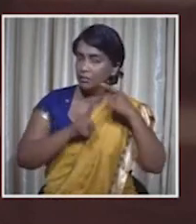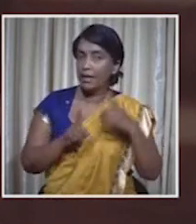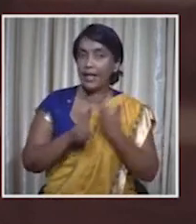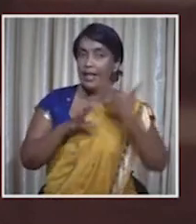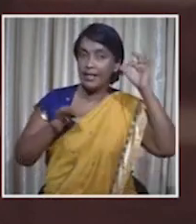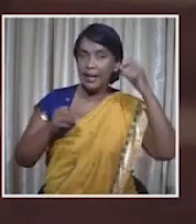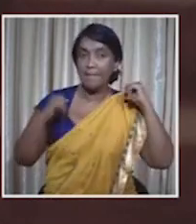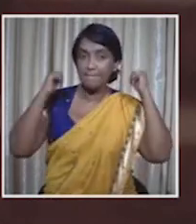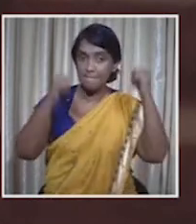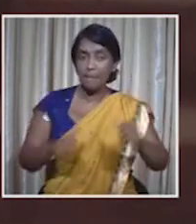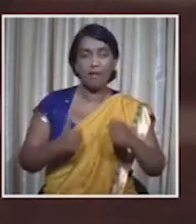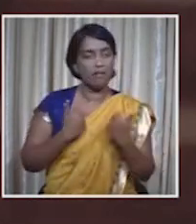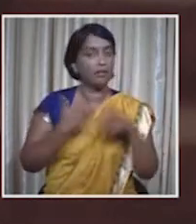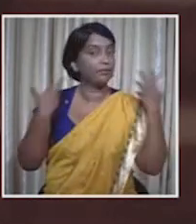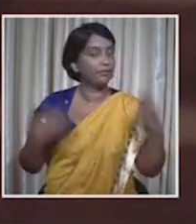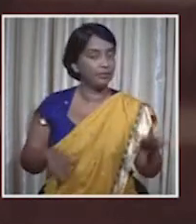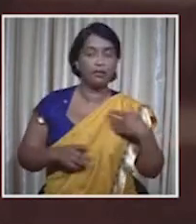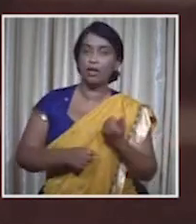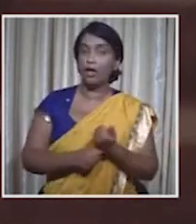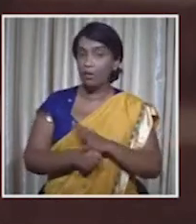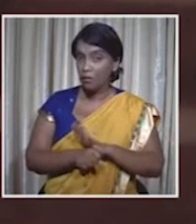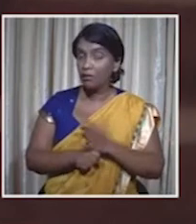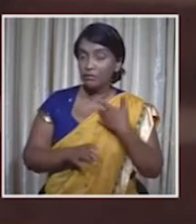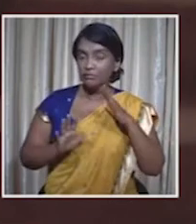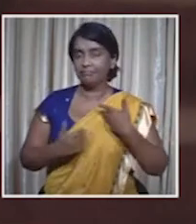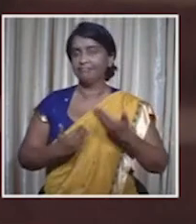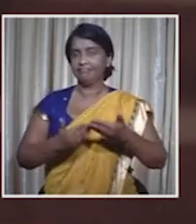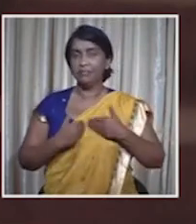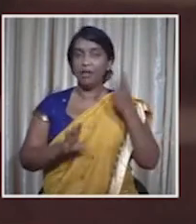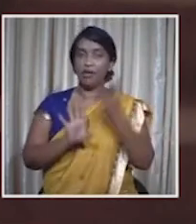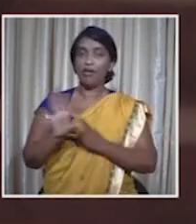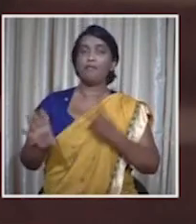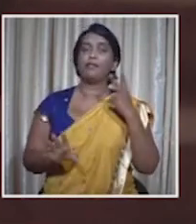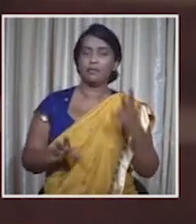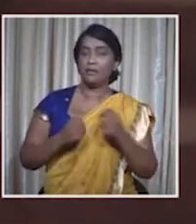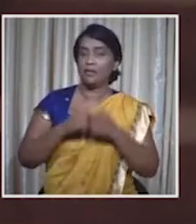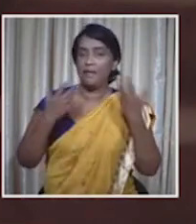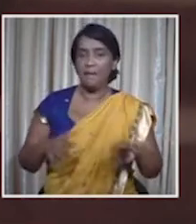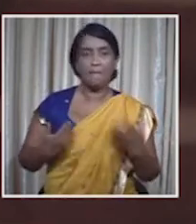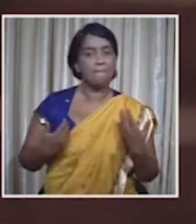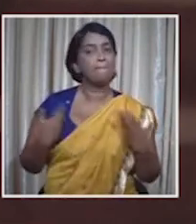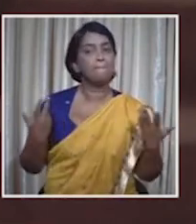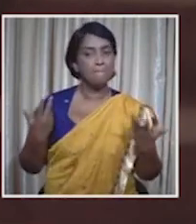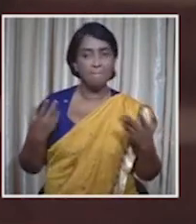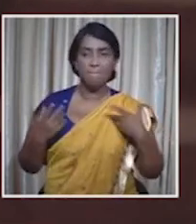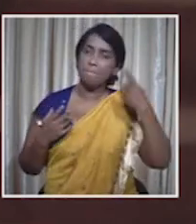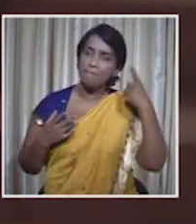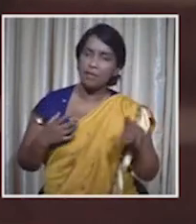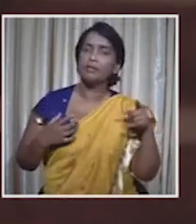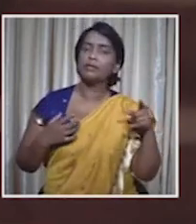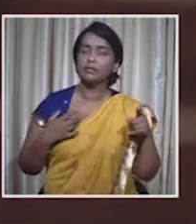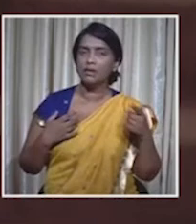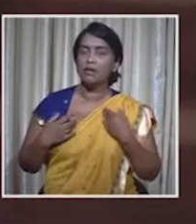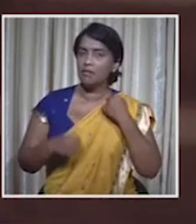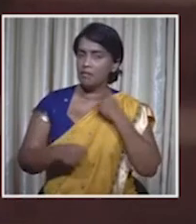කරලා කැලණිය පාලමේ අපිට ඉවර කරන්න පුළුවන් උනේ. කොවිඩ් එක කියලා අපි ආපස්සට ගියා නම් තව අවුරුදු දෙකකට අපිට අවසන් කරන්න බැරි වෙනවා. ඒ